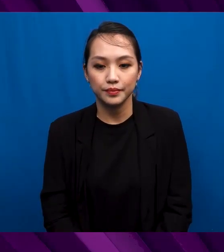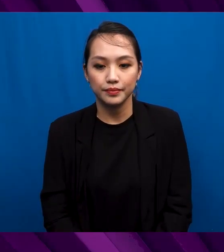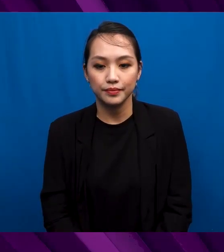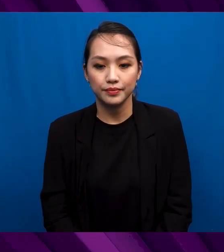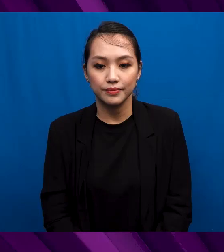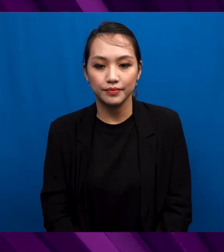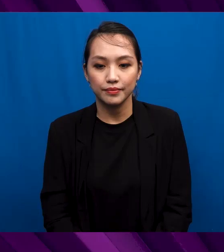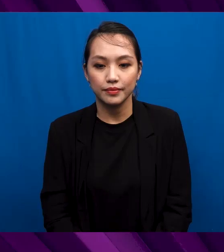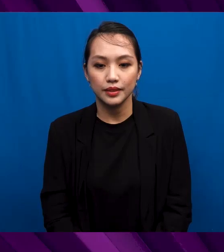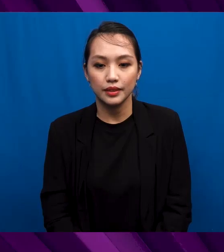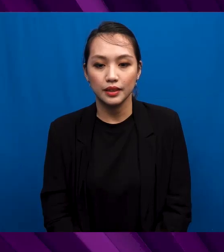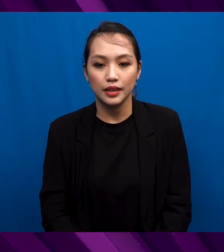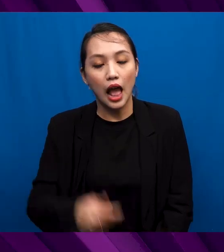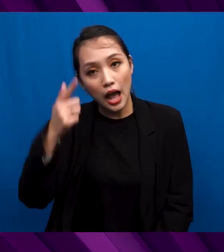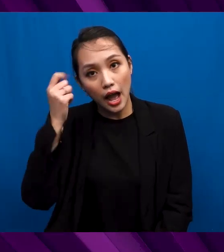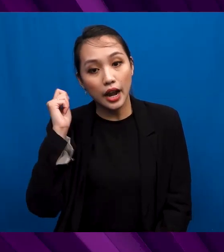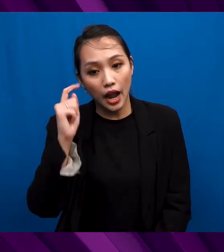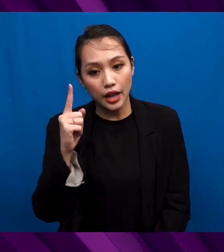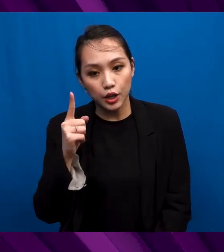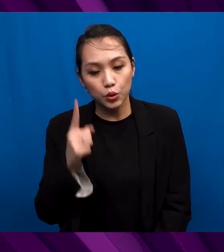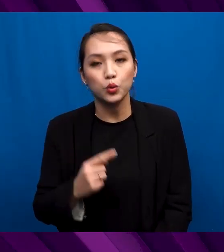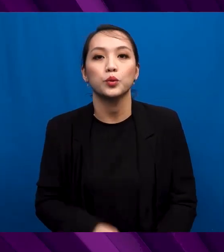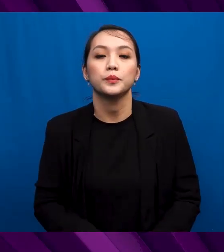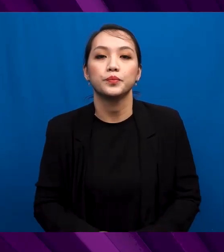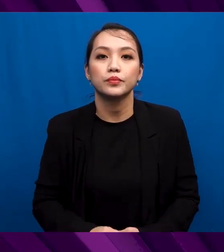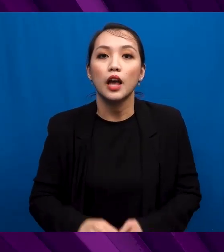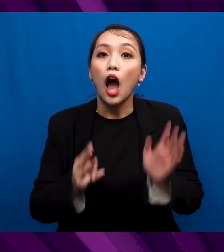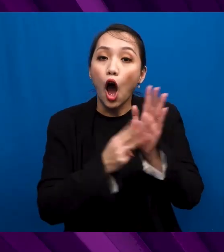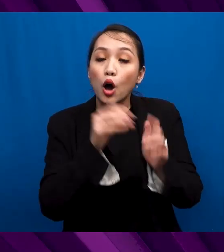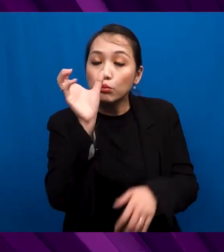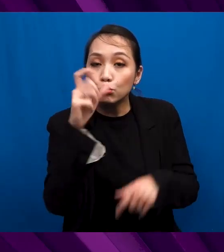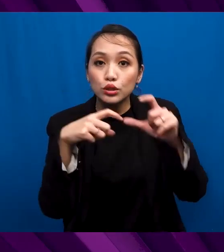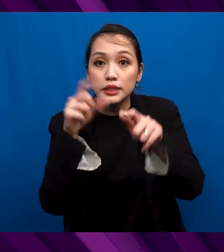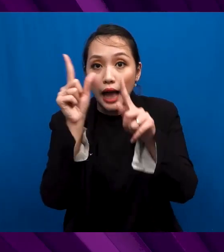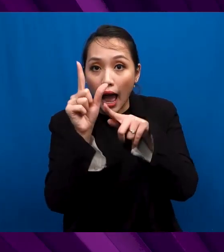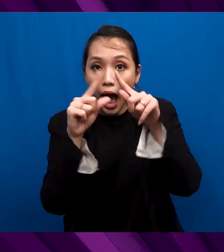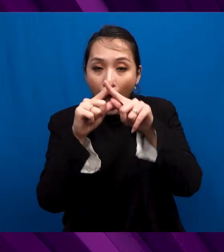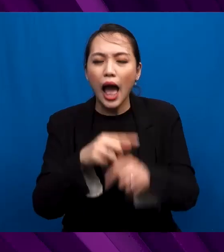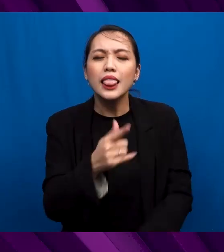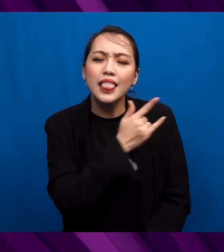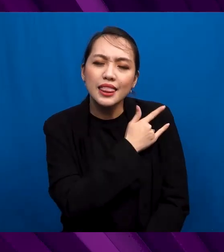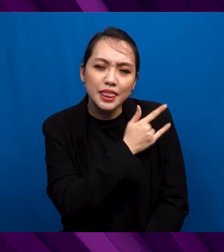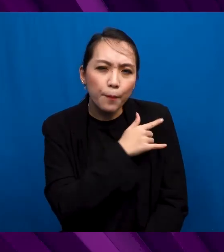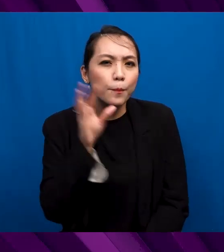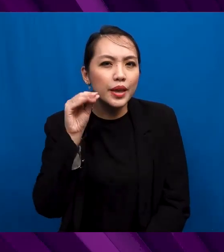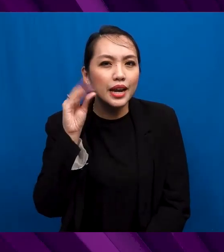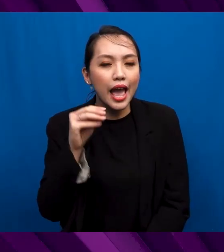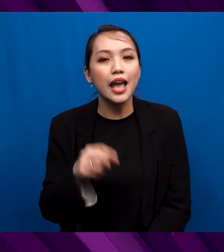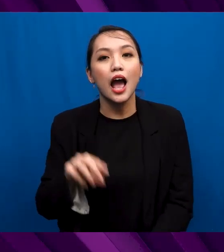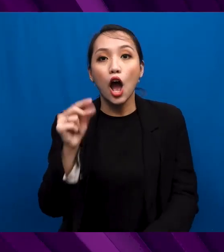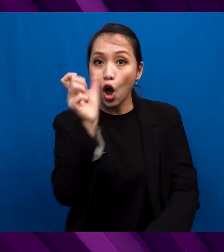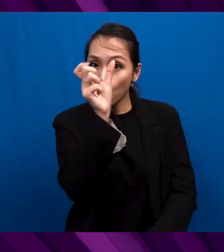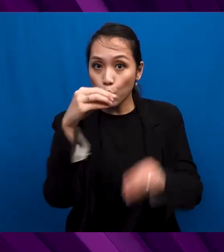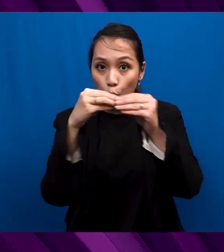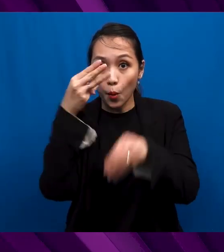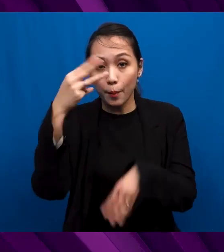Ruben sebagai berkat nomor 1. Meskipun berkatnya tidak seberapa. Saya ingin sekali untuk